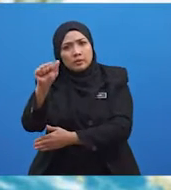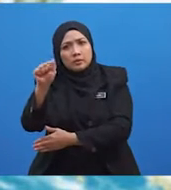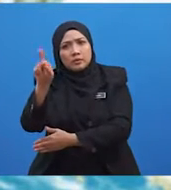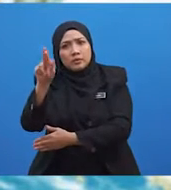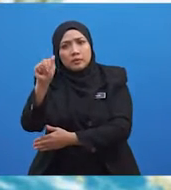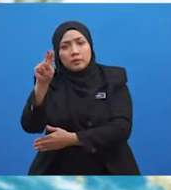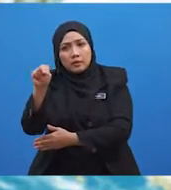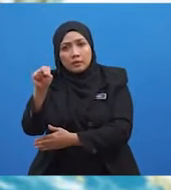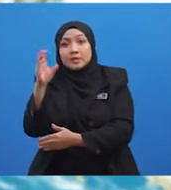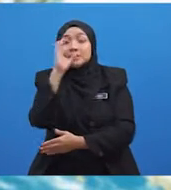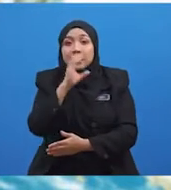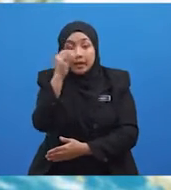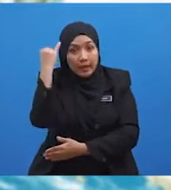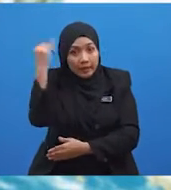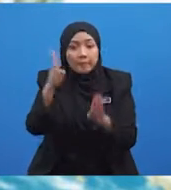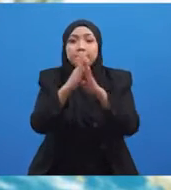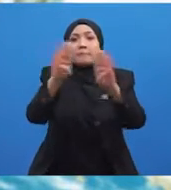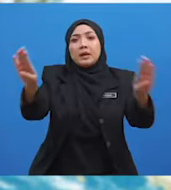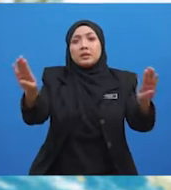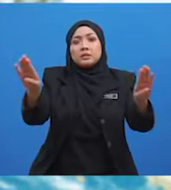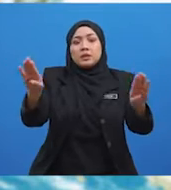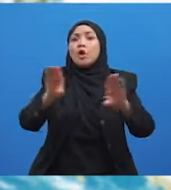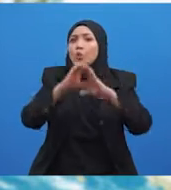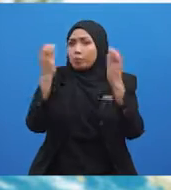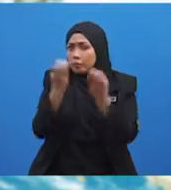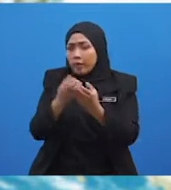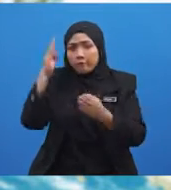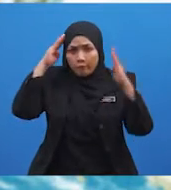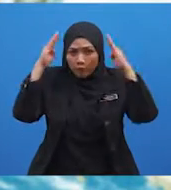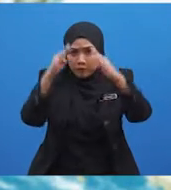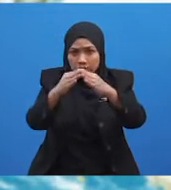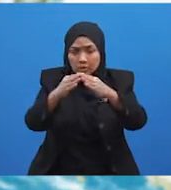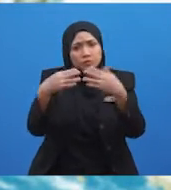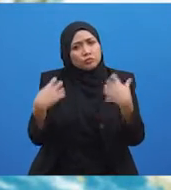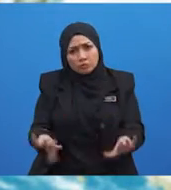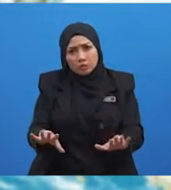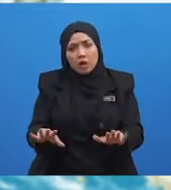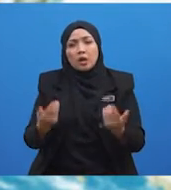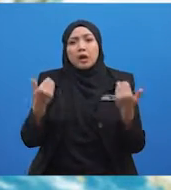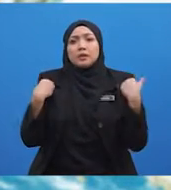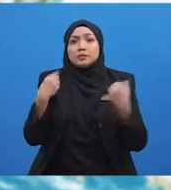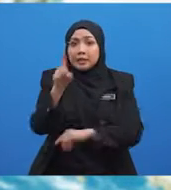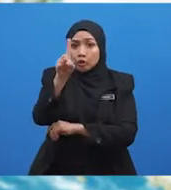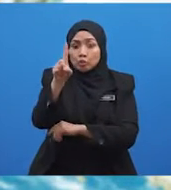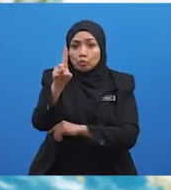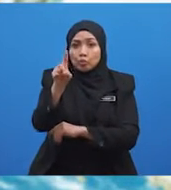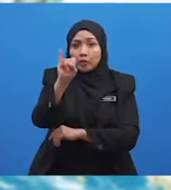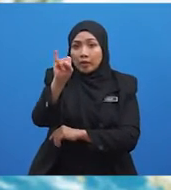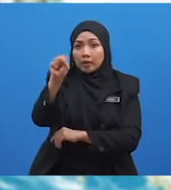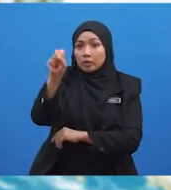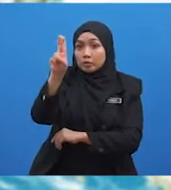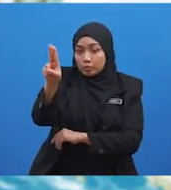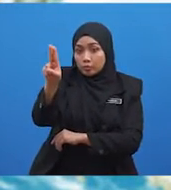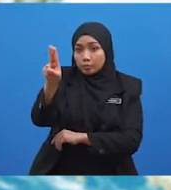manakala kumpulan fokus pula telah mempunyai satu isu, iaitu isu tersebut